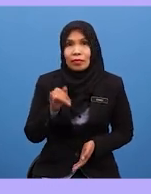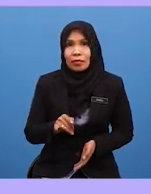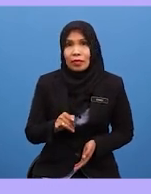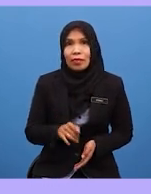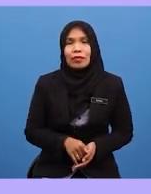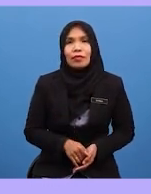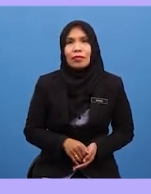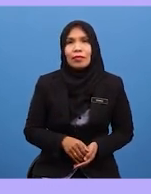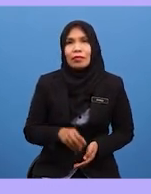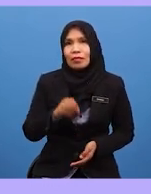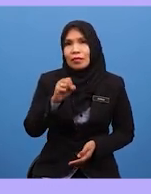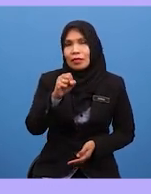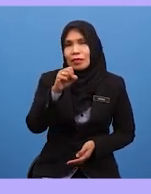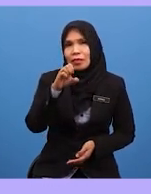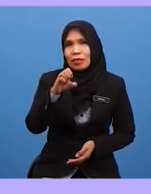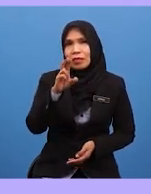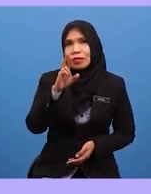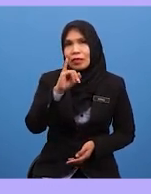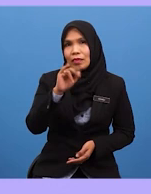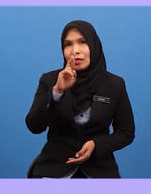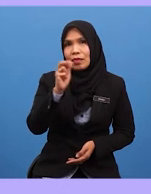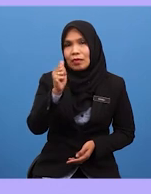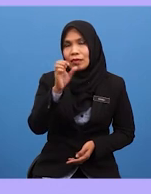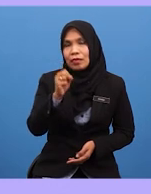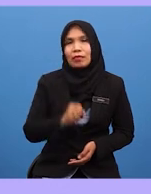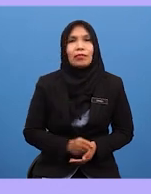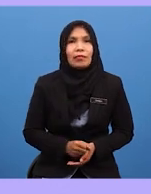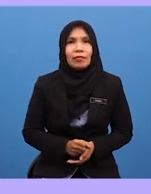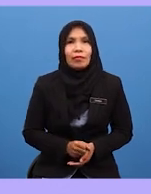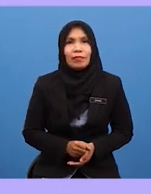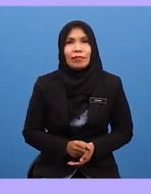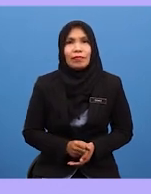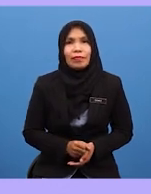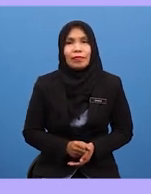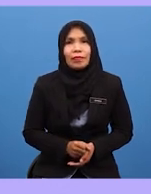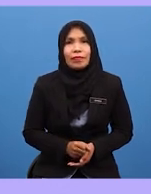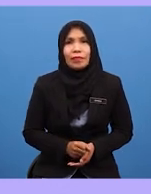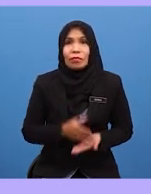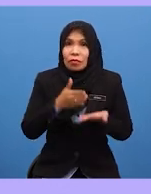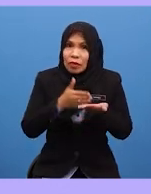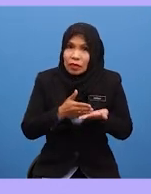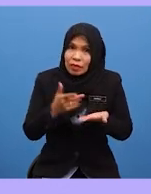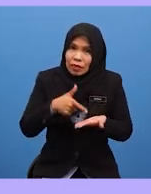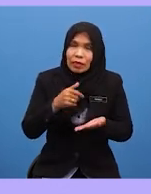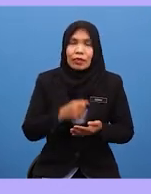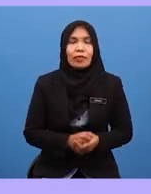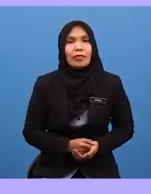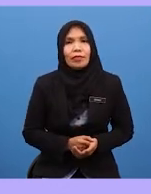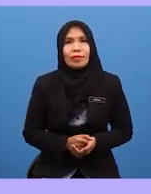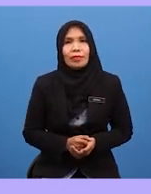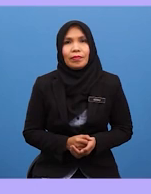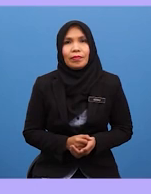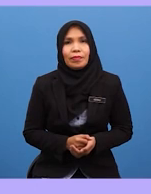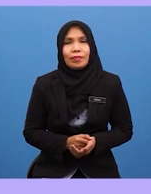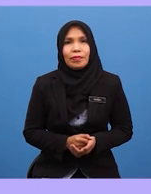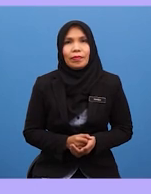Sel ini akan membahagi lagi sehingga satu kumpulan sel yang terdiri